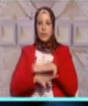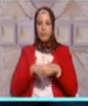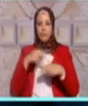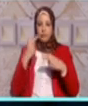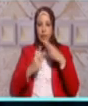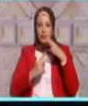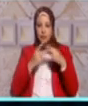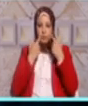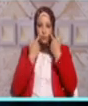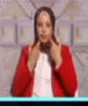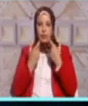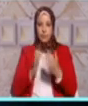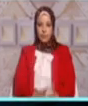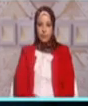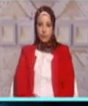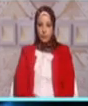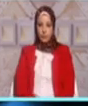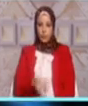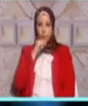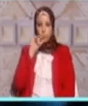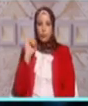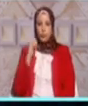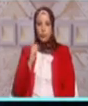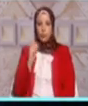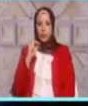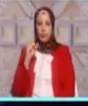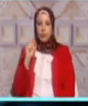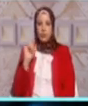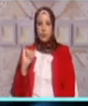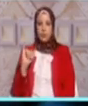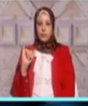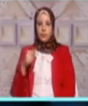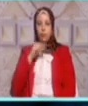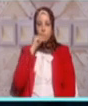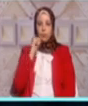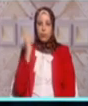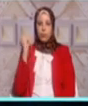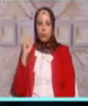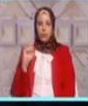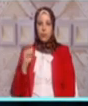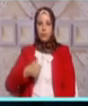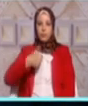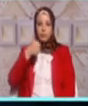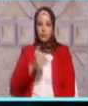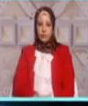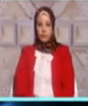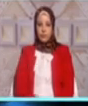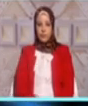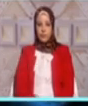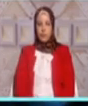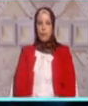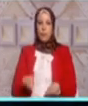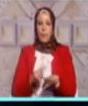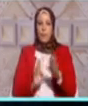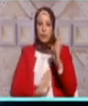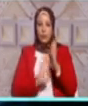كان نظر فيها الدكتور في امتحانات هذا العام الدكتور رضا حجازي. يعني حتى الاوائل السنة